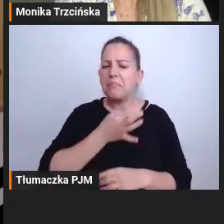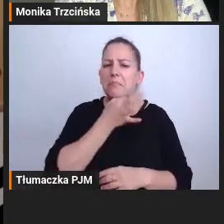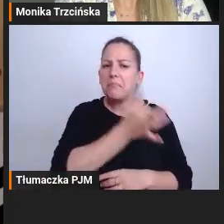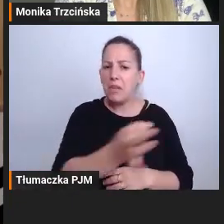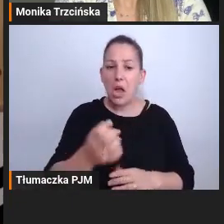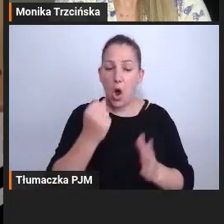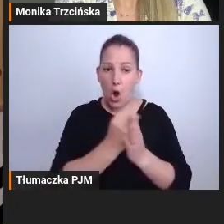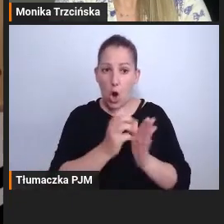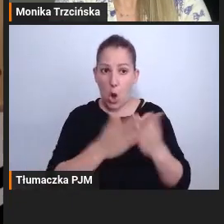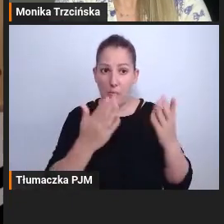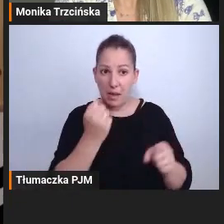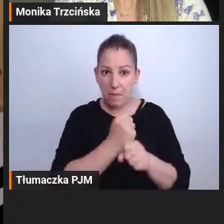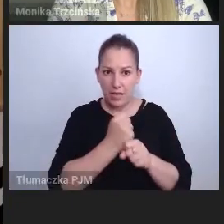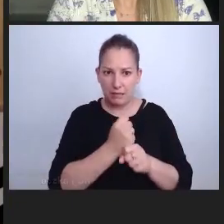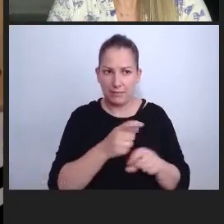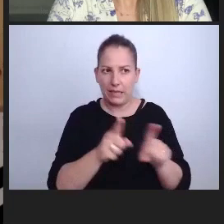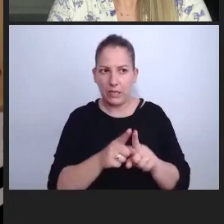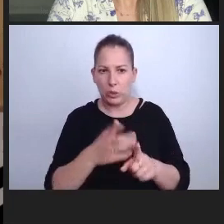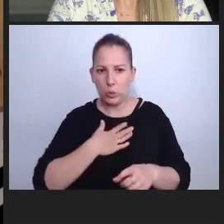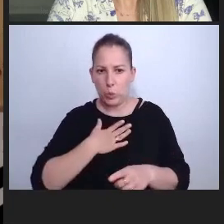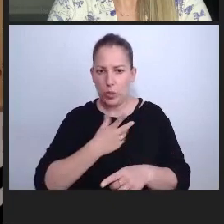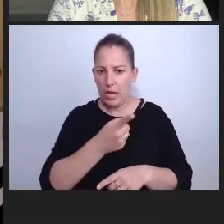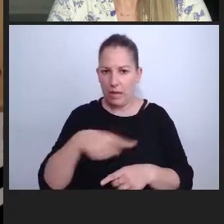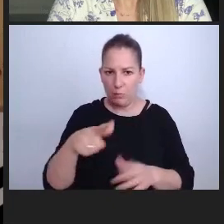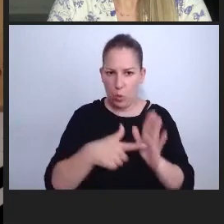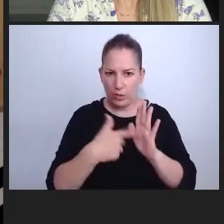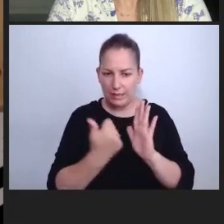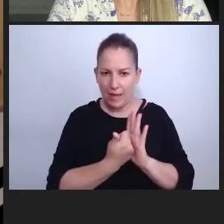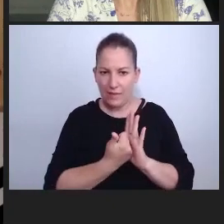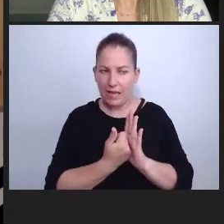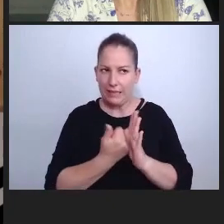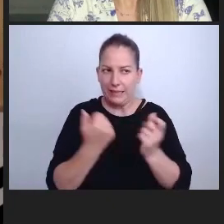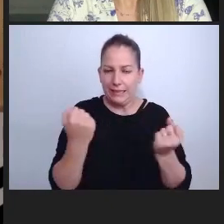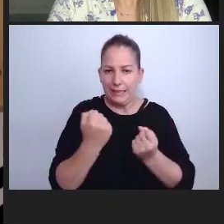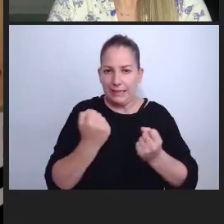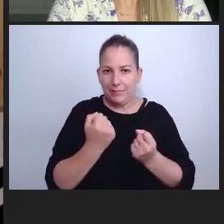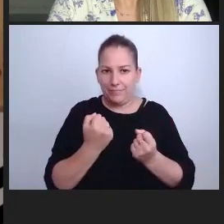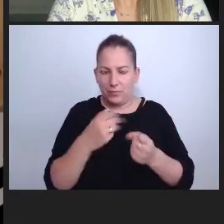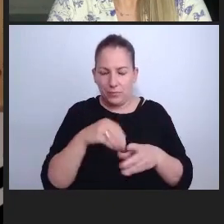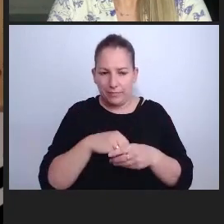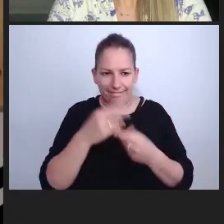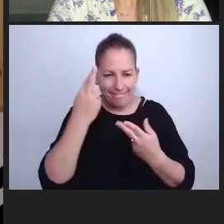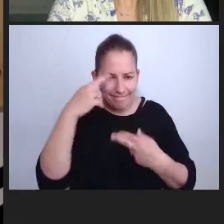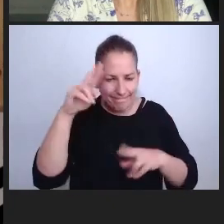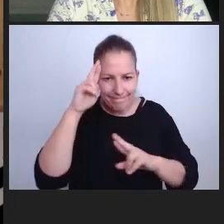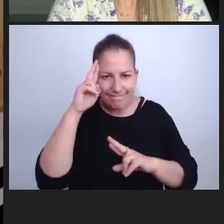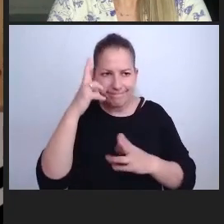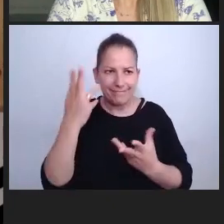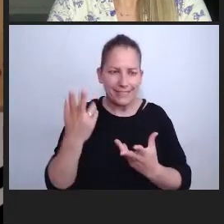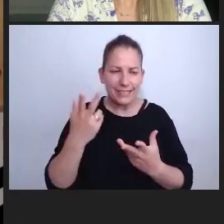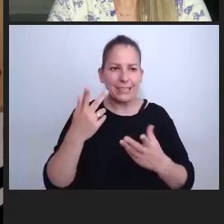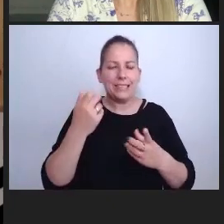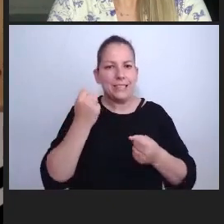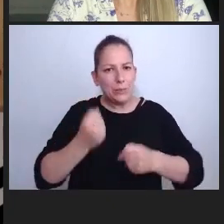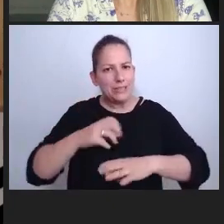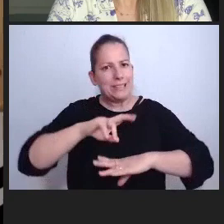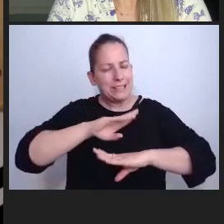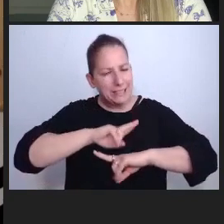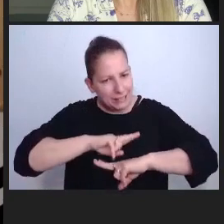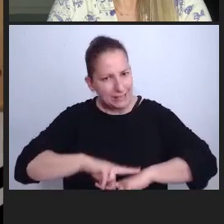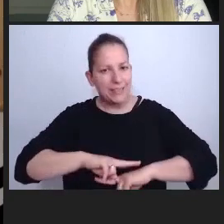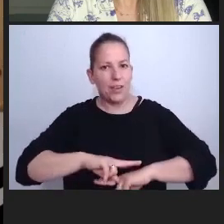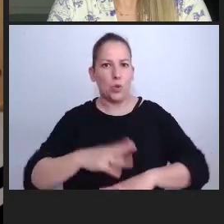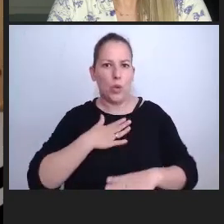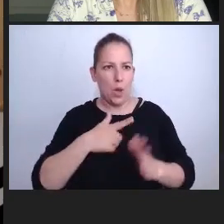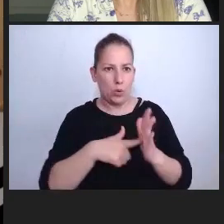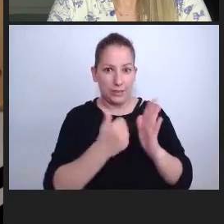kodeks pracy jest dla Was również taką ustawą, dosyć tajemniczą, ale musicie się z nią zmierzyć i czy wydaje Wam się ustawą trudną,